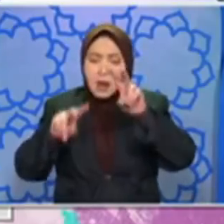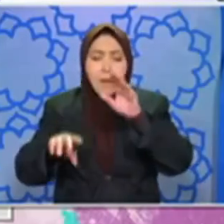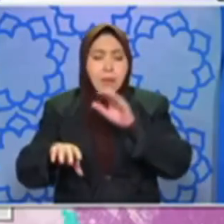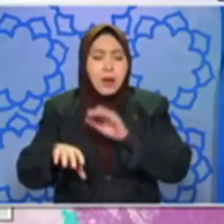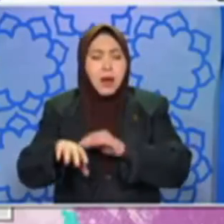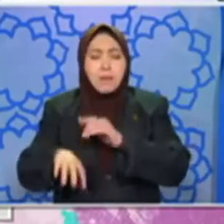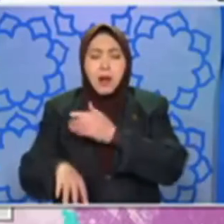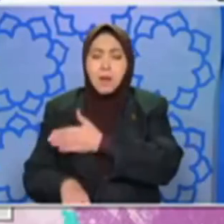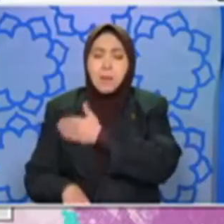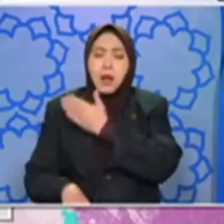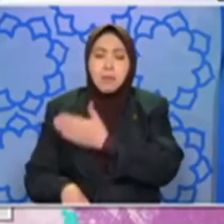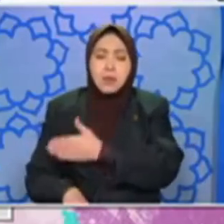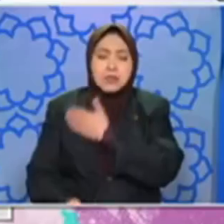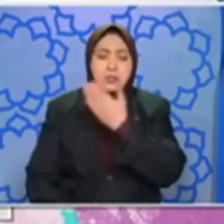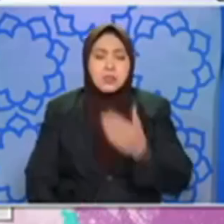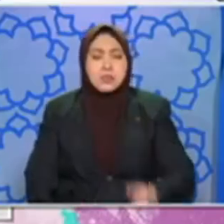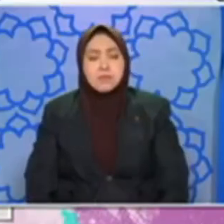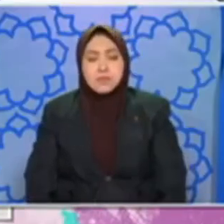بصيرا